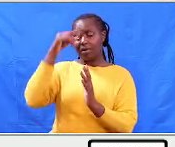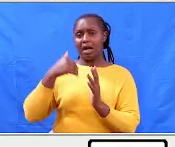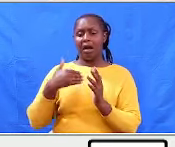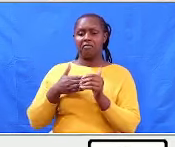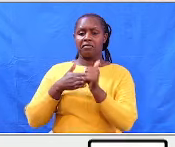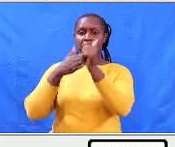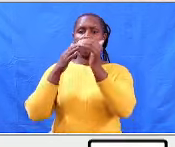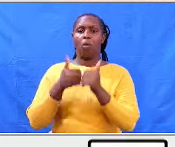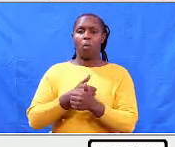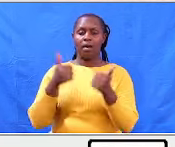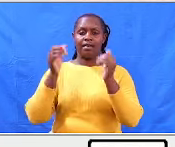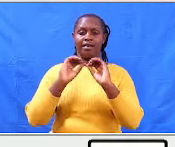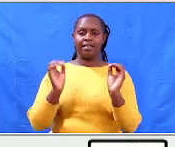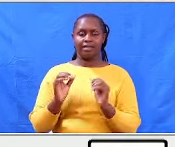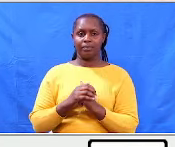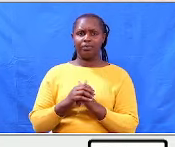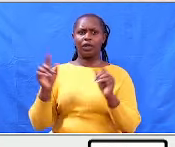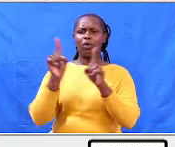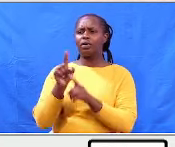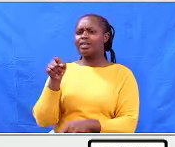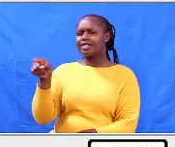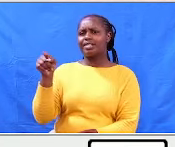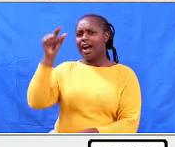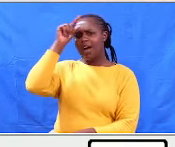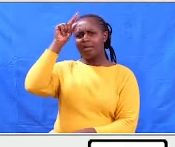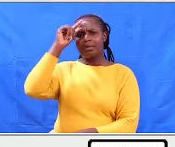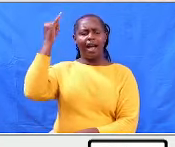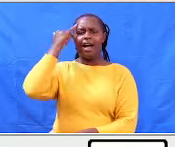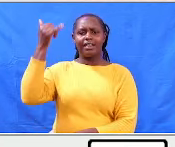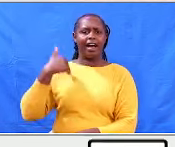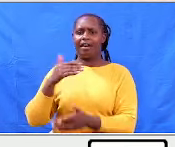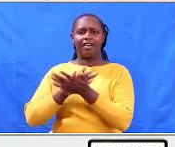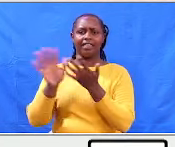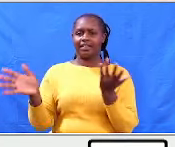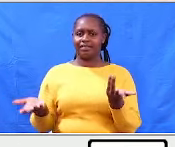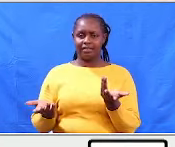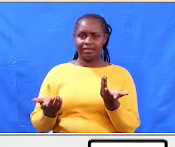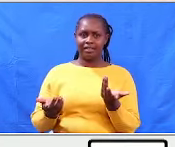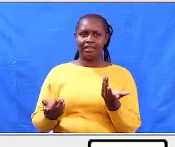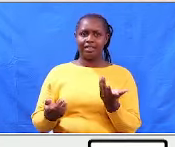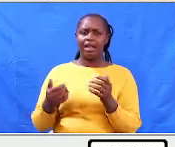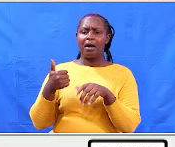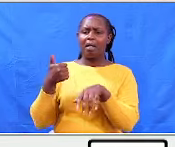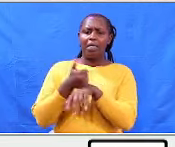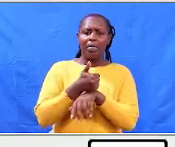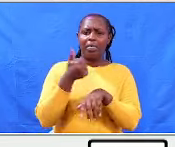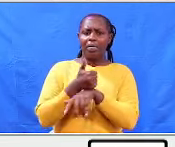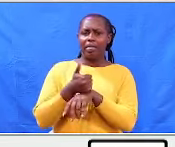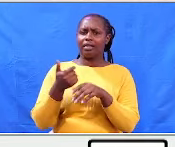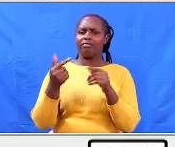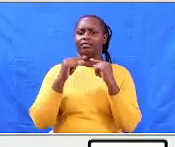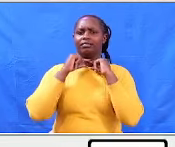regime, I have absolutely no idea what is happening. Instead, they are abusing bishops.